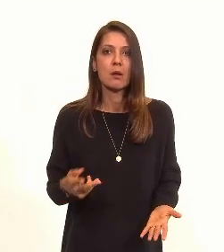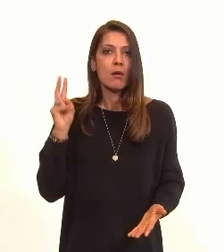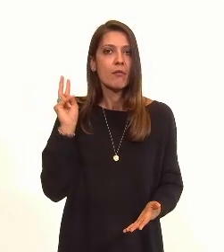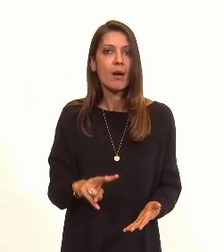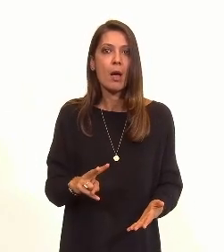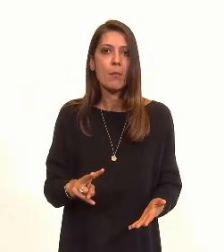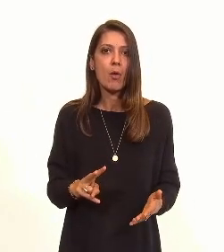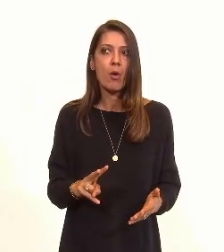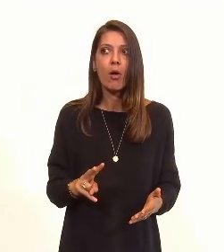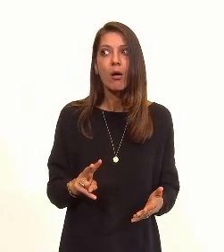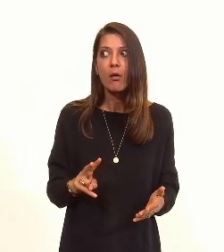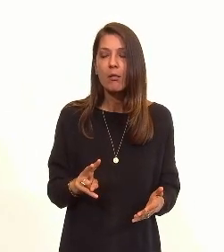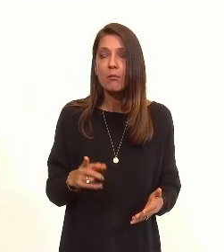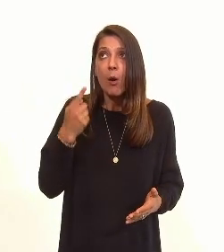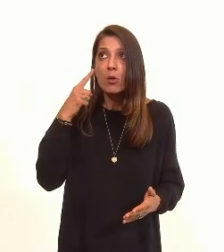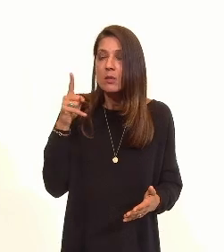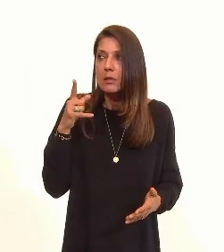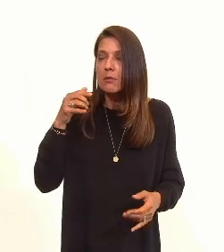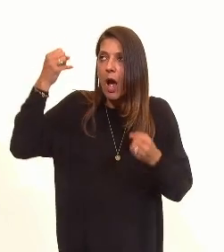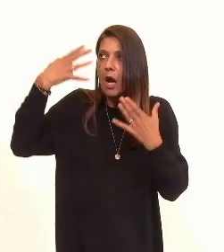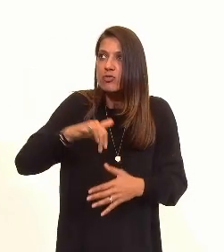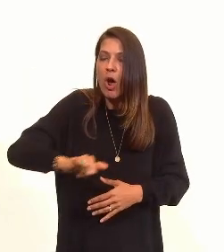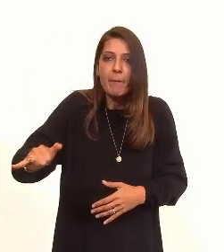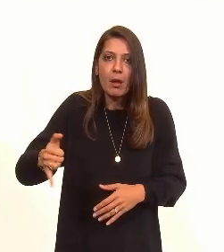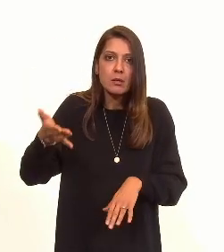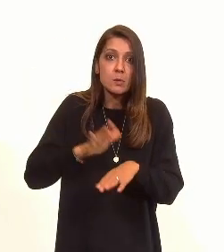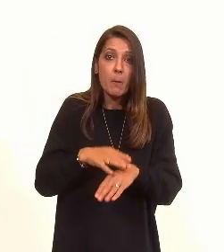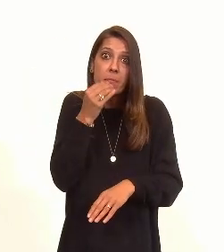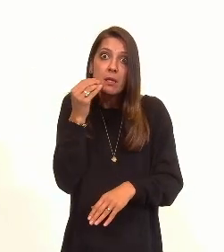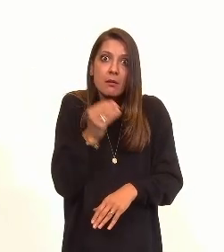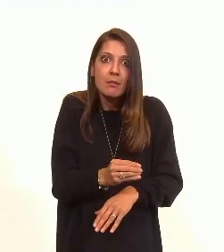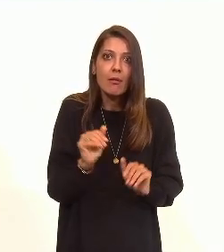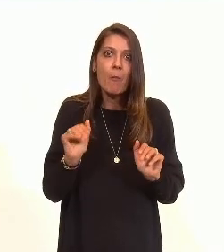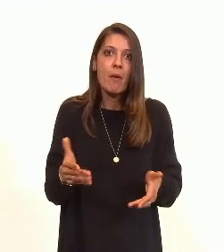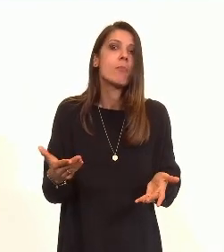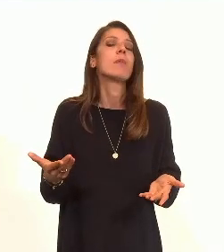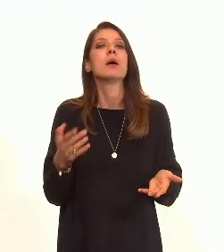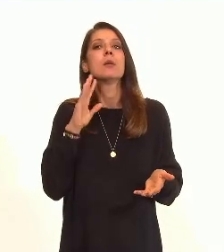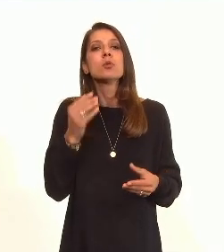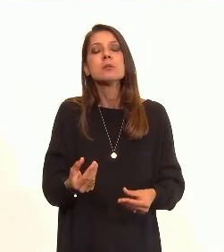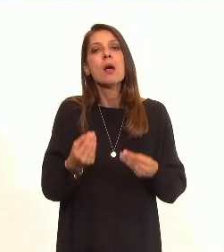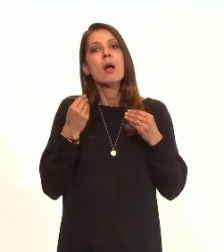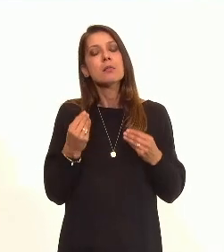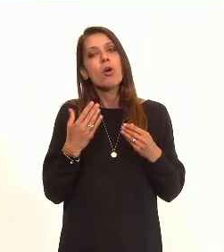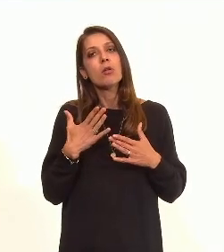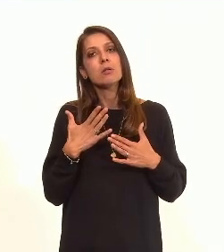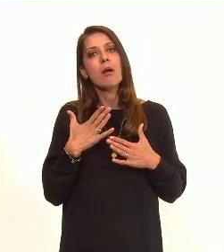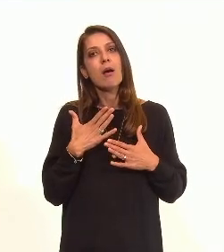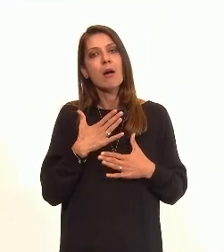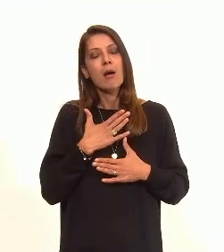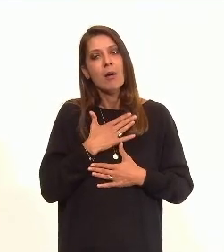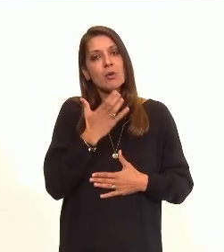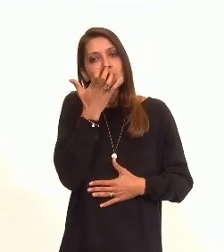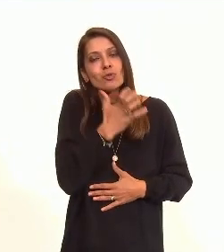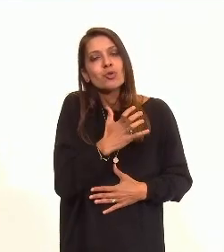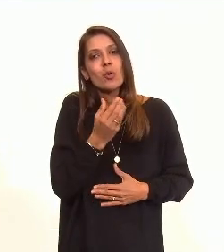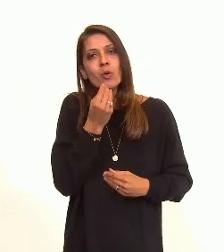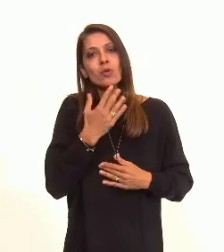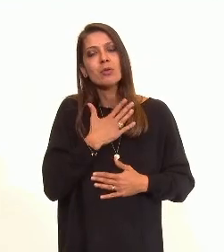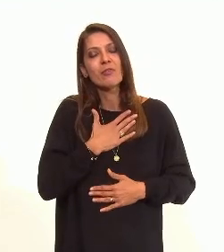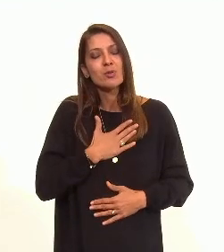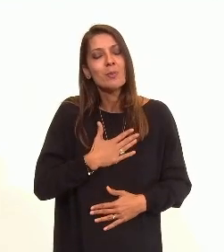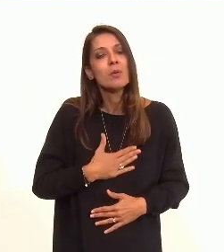de l'impensable. Donc, il me donne un réconfort fantastique. Et au niveau de mes